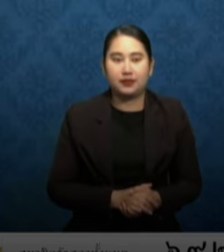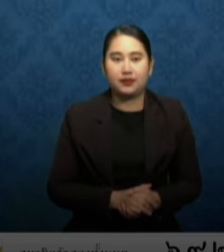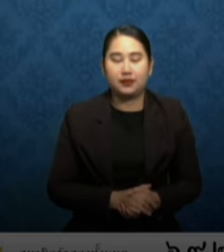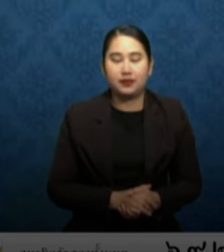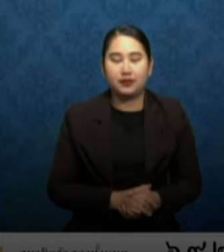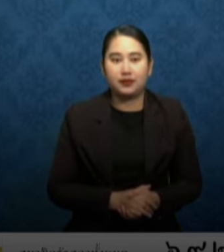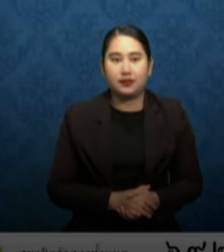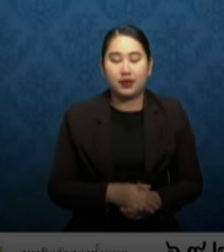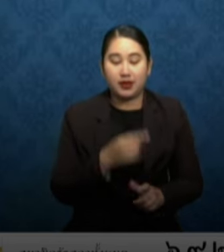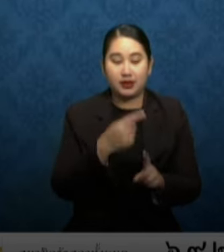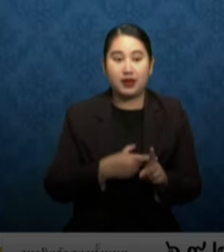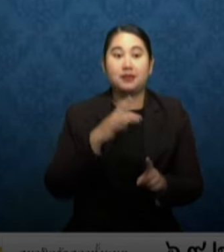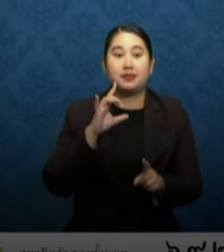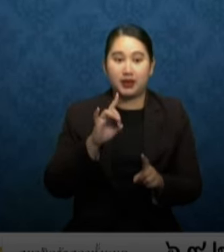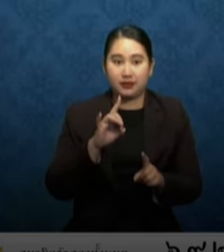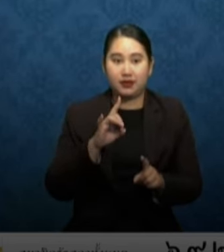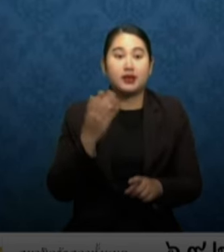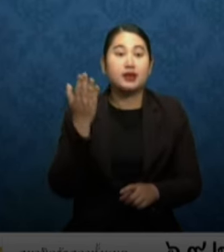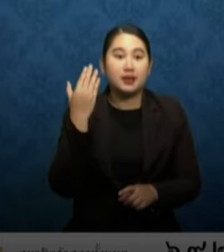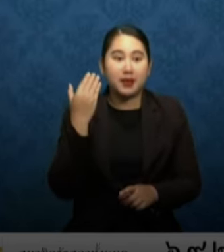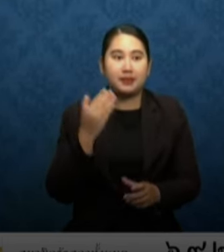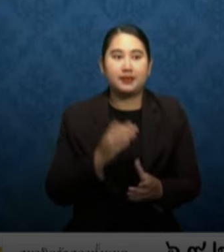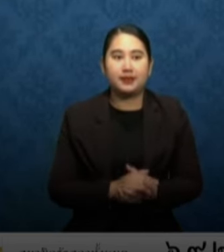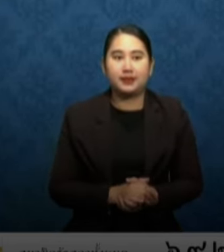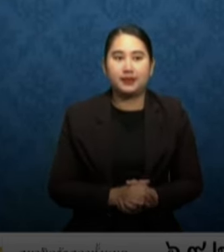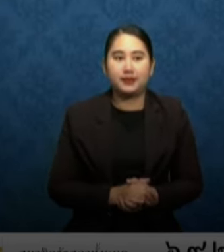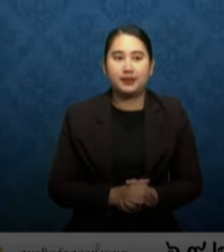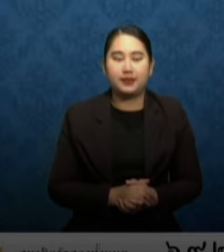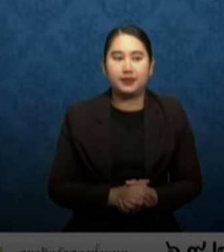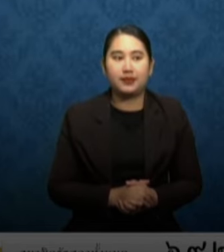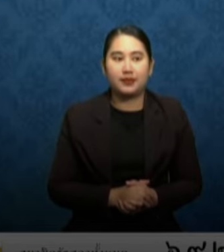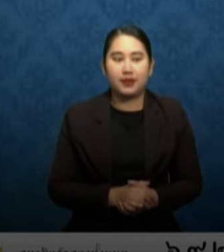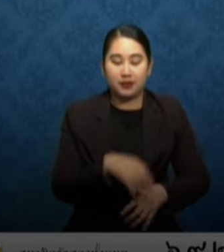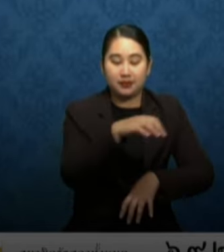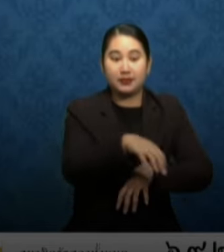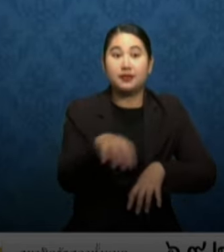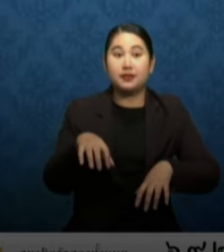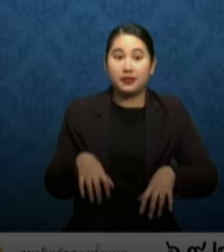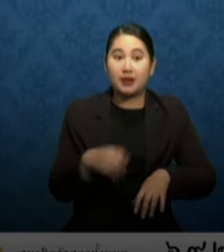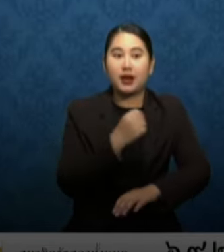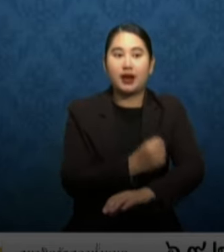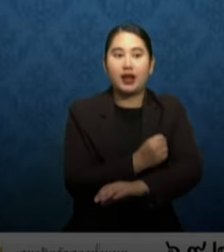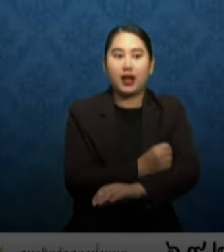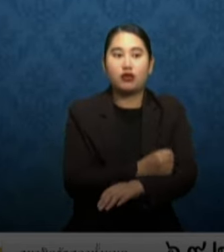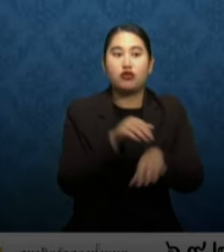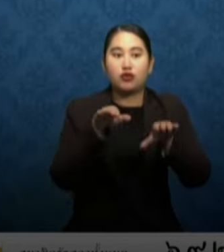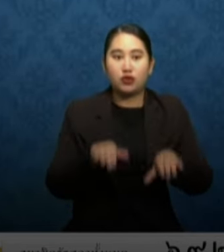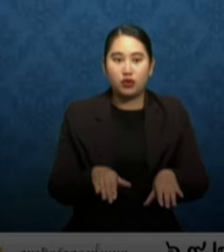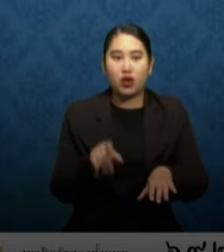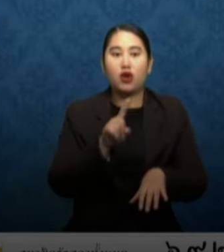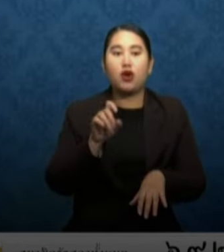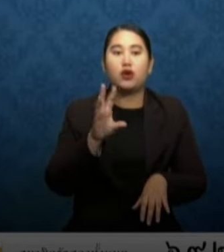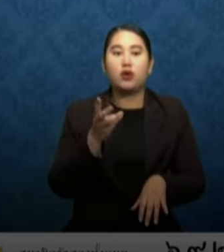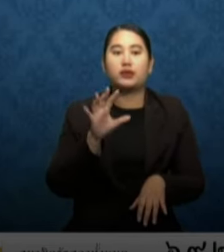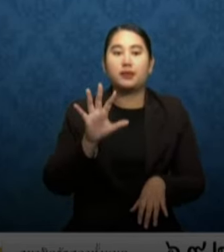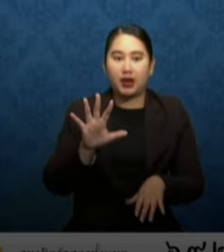ท่านประธานครับเดือนสิงหาคมที่ผ่านมานี่เองจำนวนองค์กรแรงงานสหภาพแรางงานลดลง165